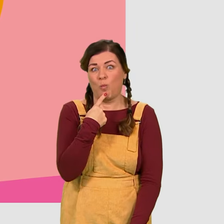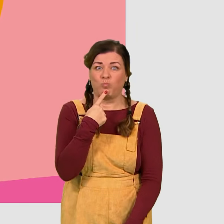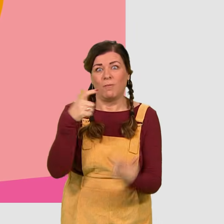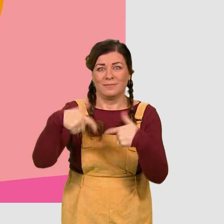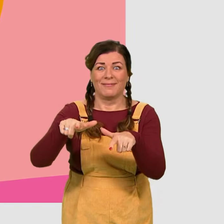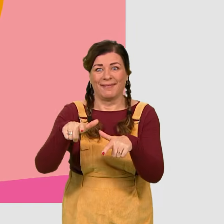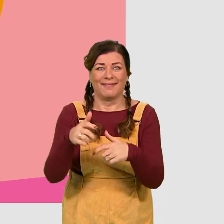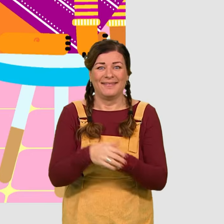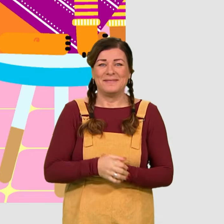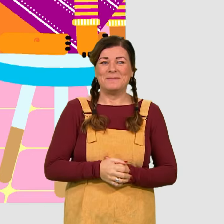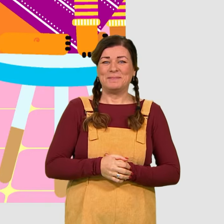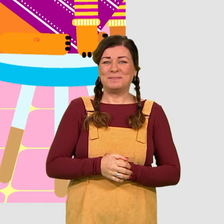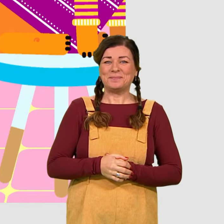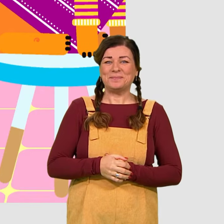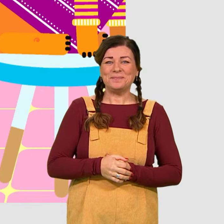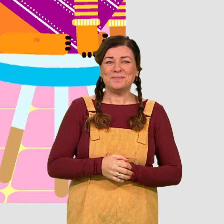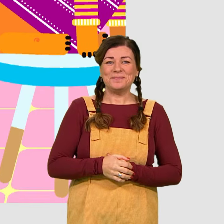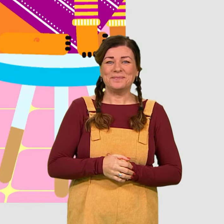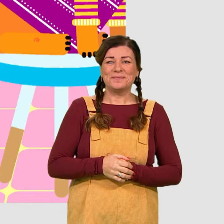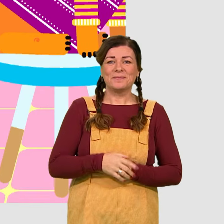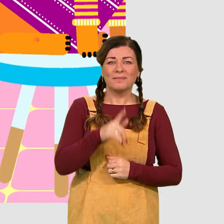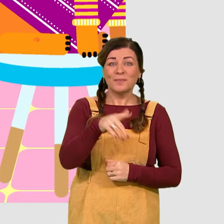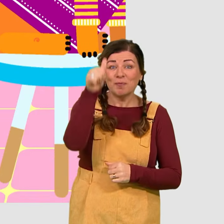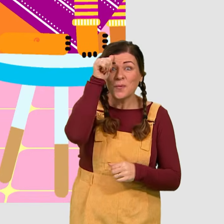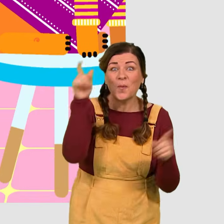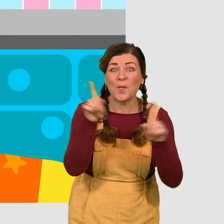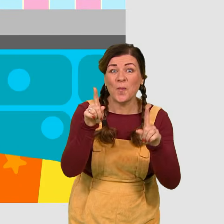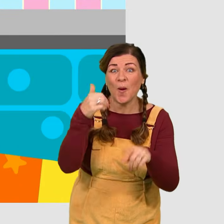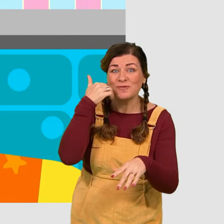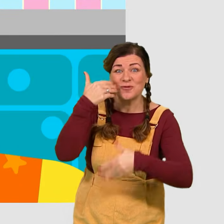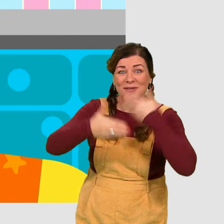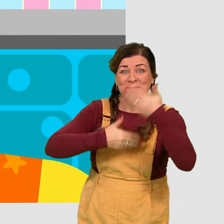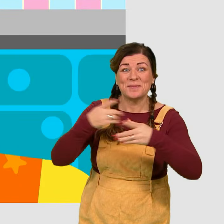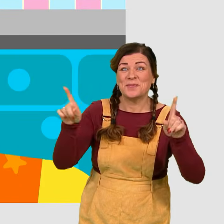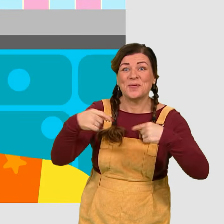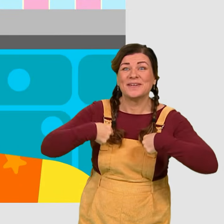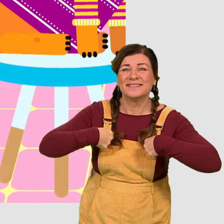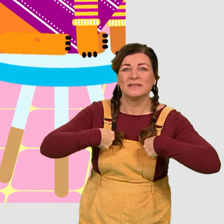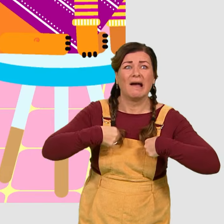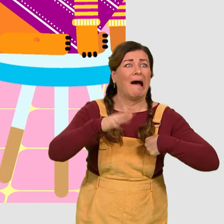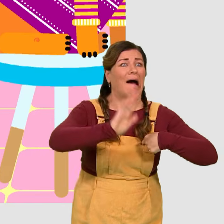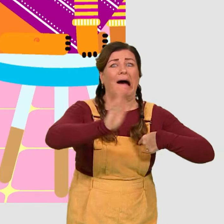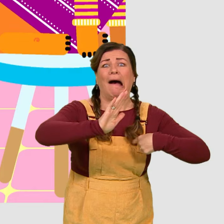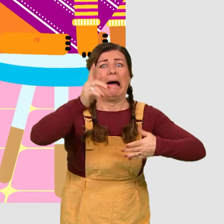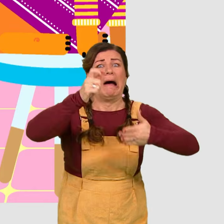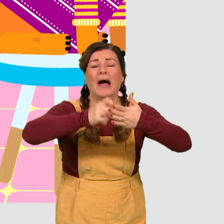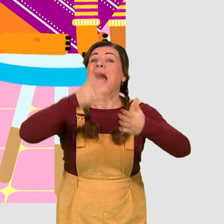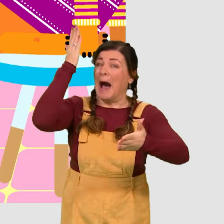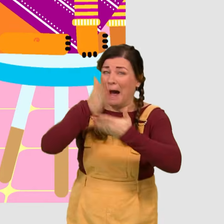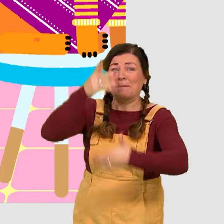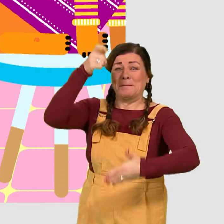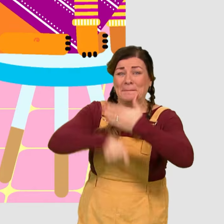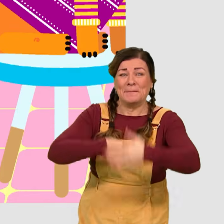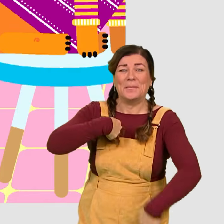iawn. A wyddoch chi be nes i? Meddai triog. Na, nes ti ddim prynu'r hedyn